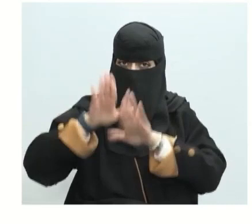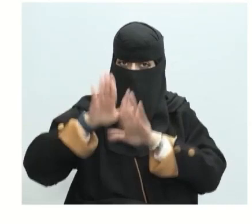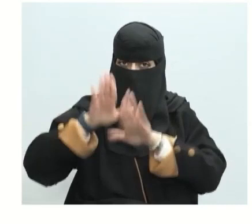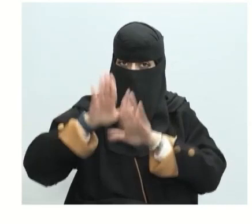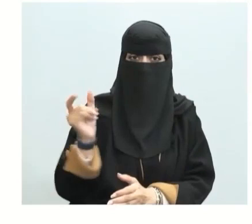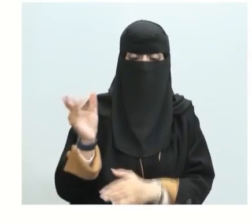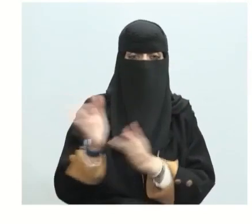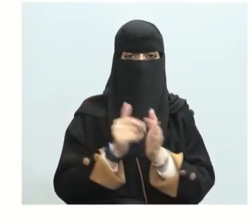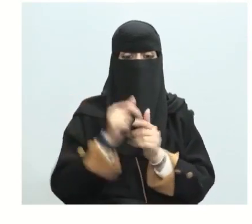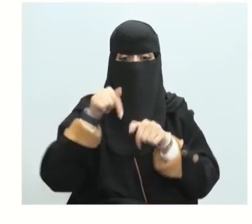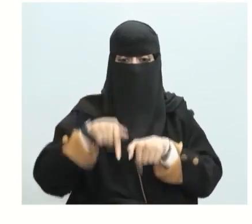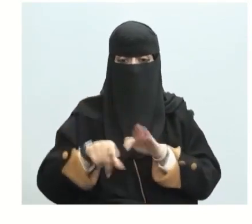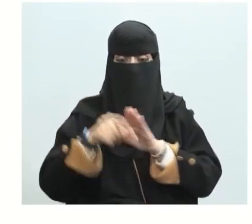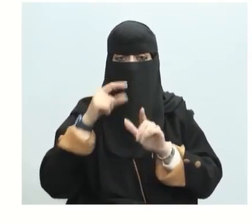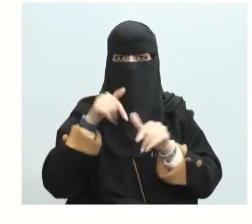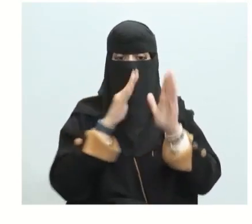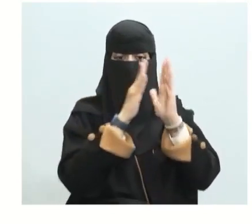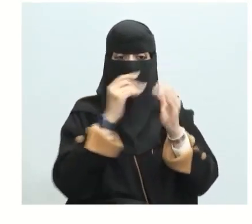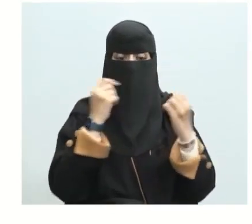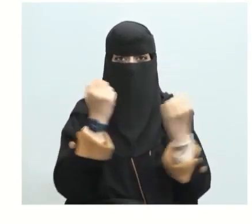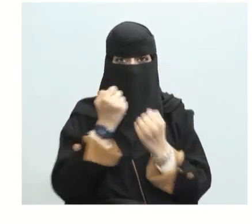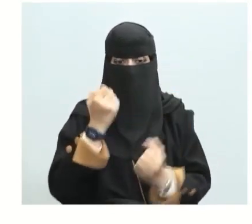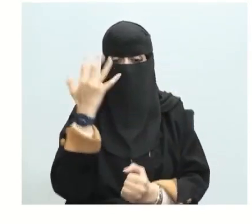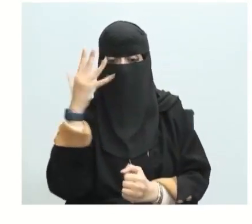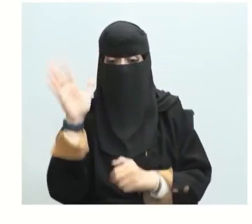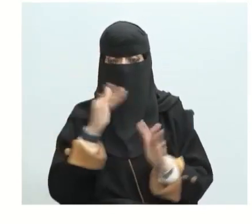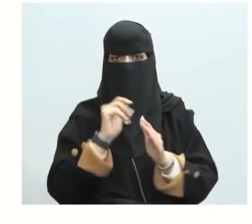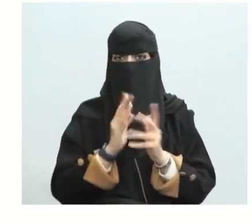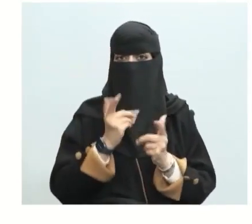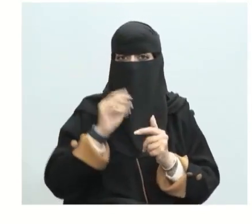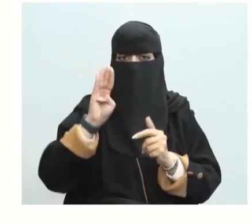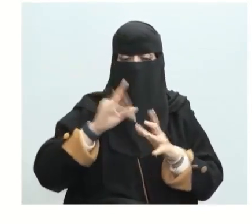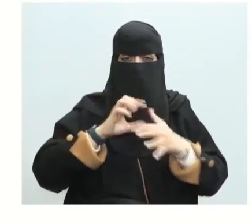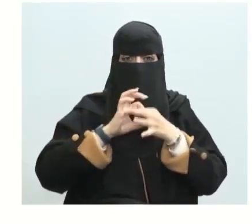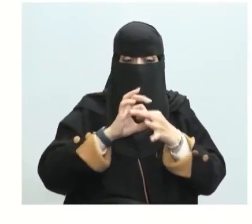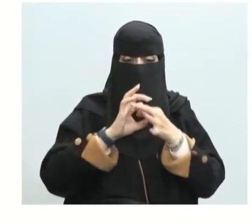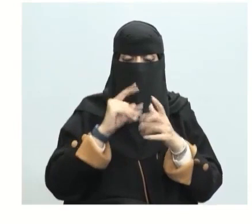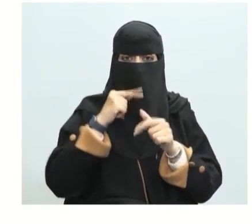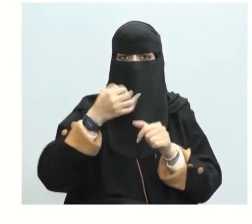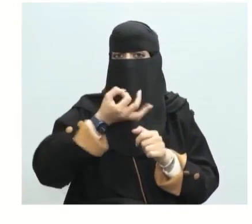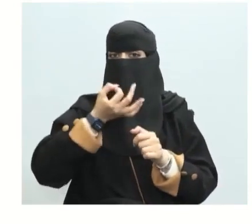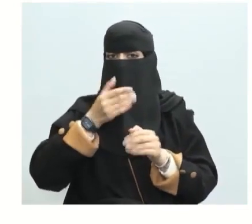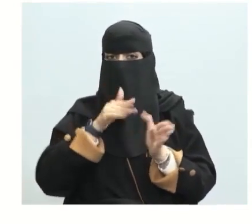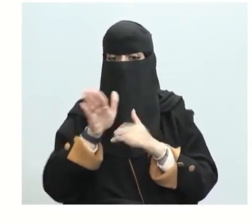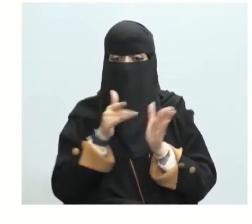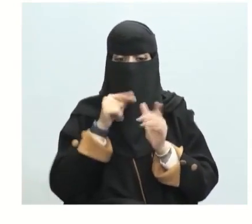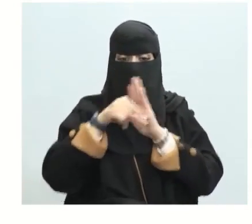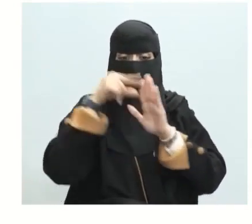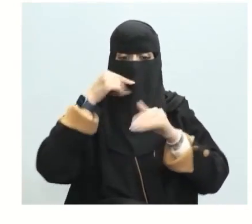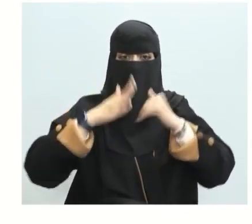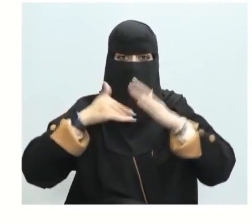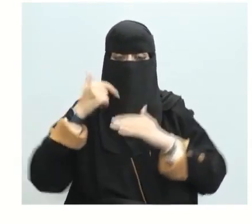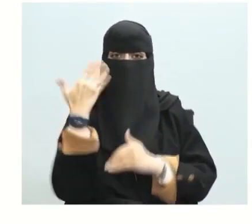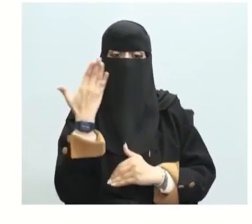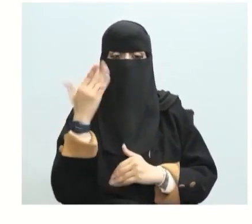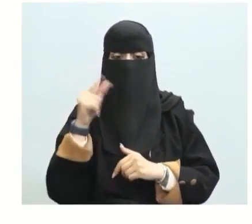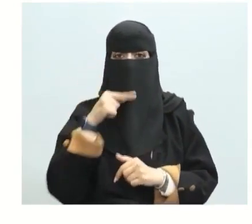النصار نحن في الوحده التدريبيه الخامسه كفايه التواصل الشفهي بعنوان مهارات